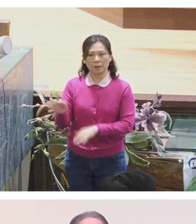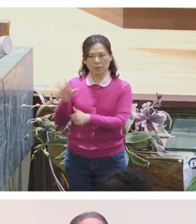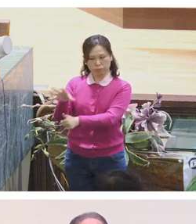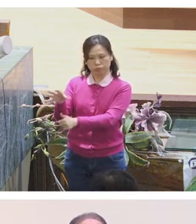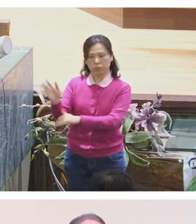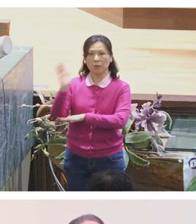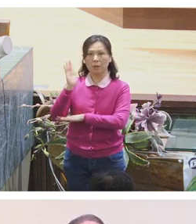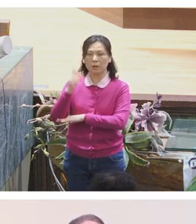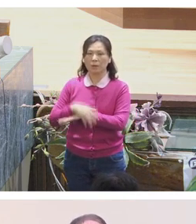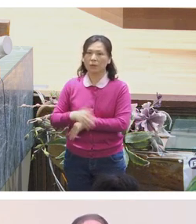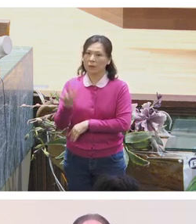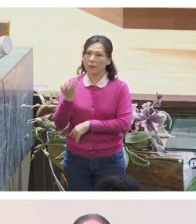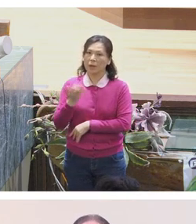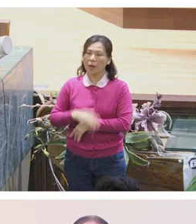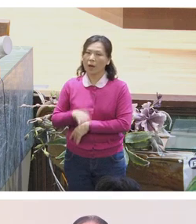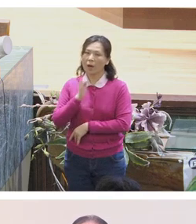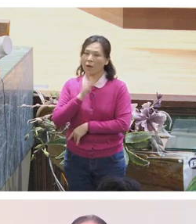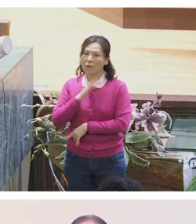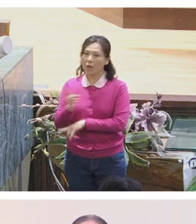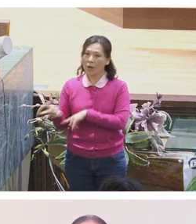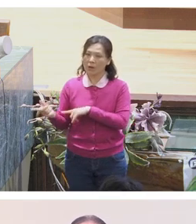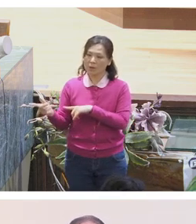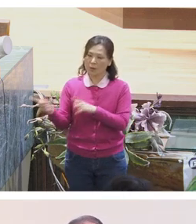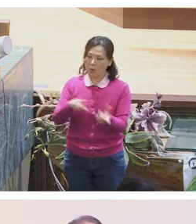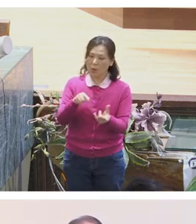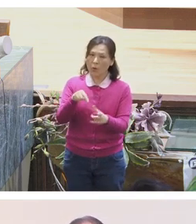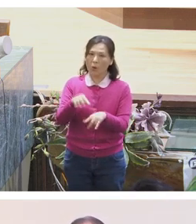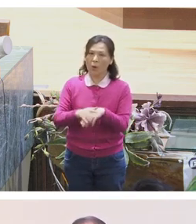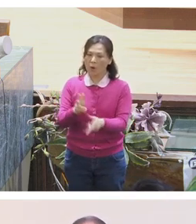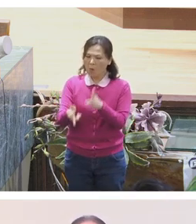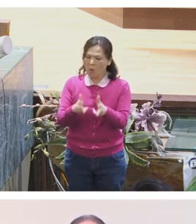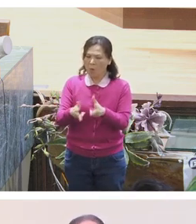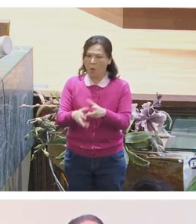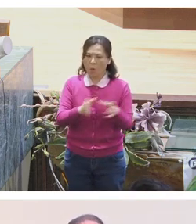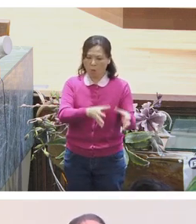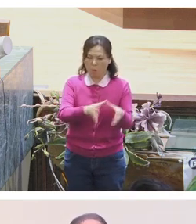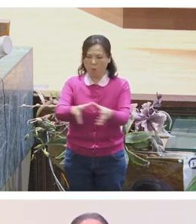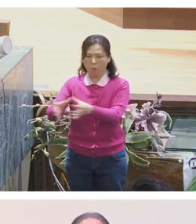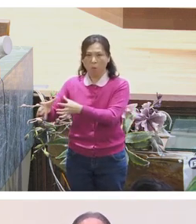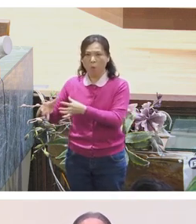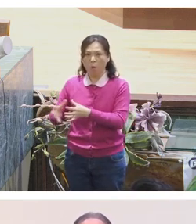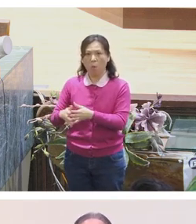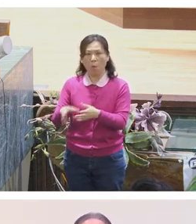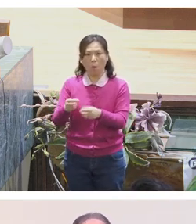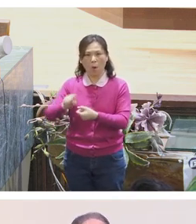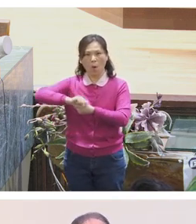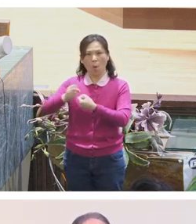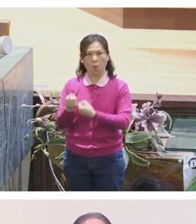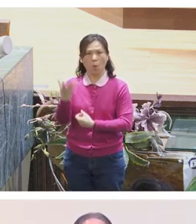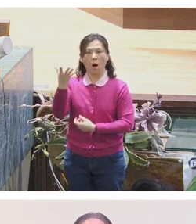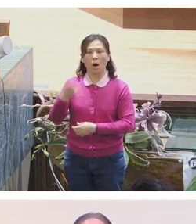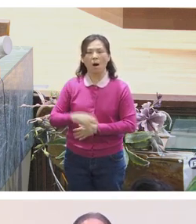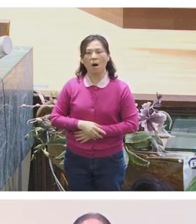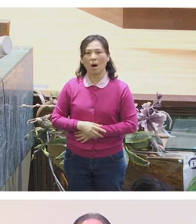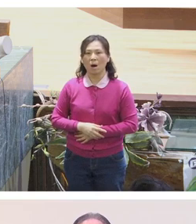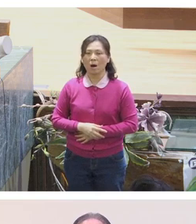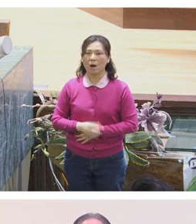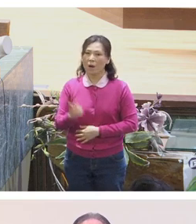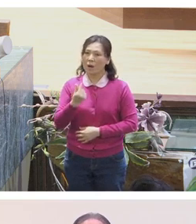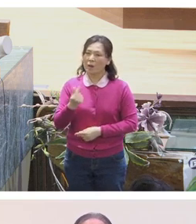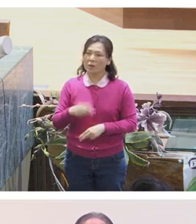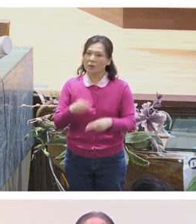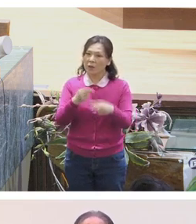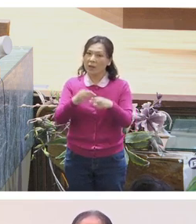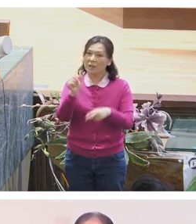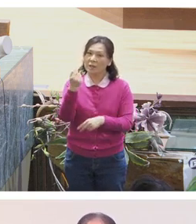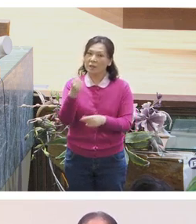刚才那些废弃物弃置场址每年增加了那么多，是不是像我们在那个信义房屋或者什